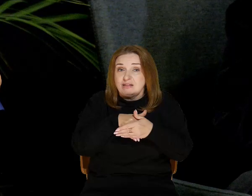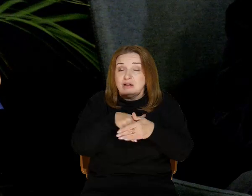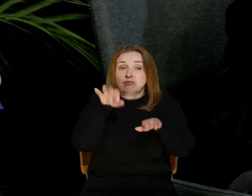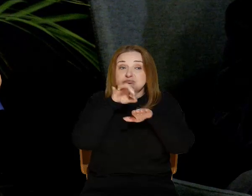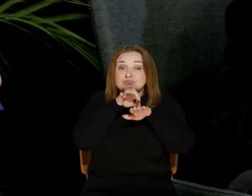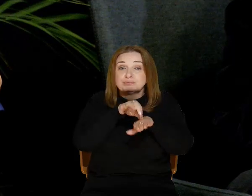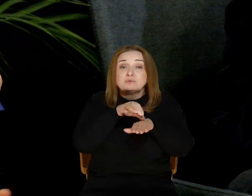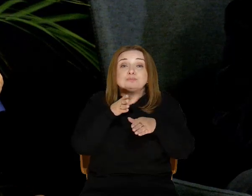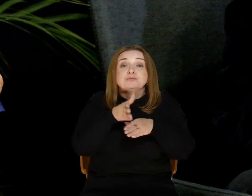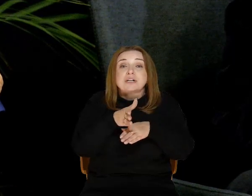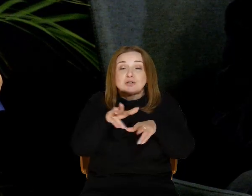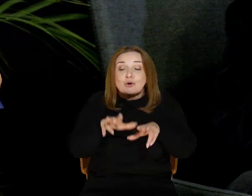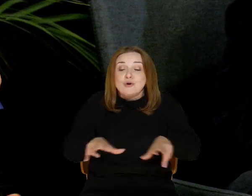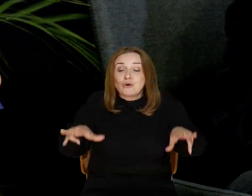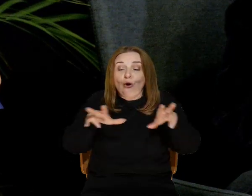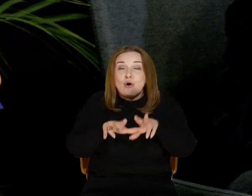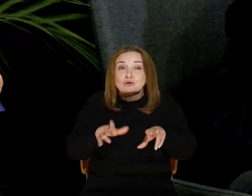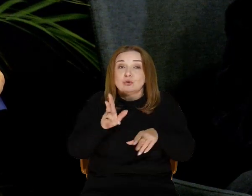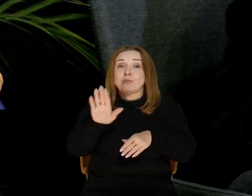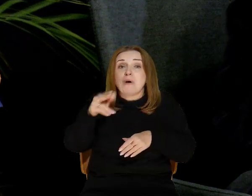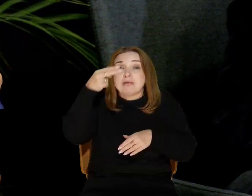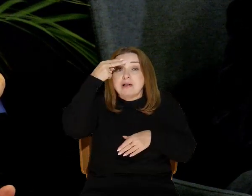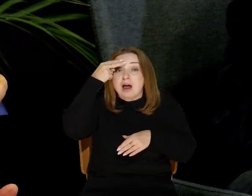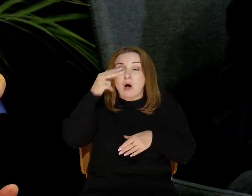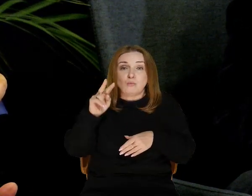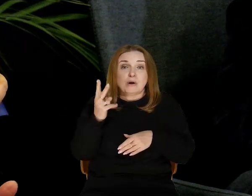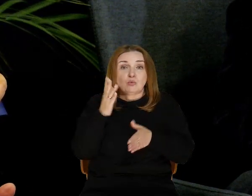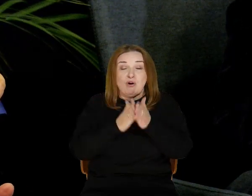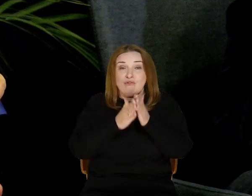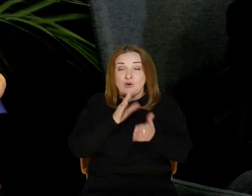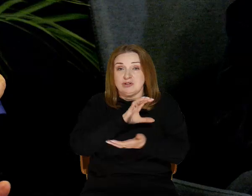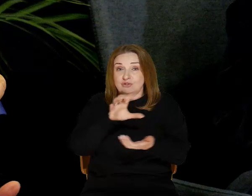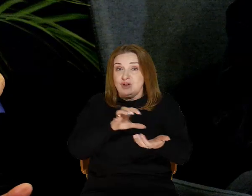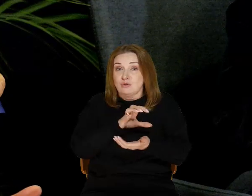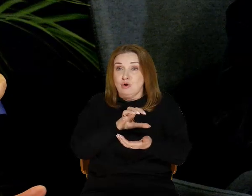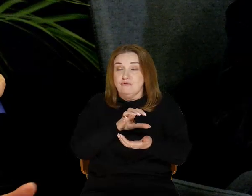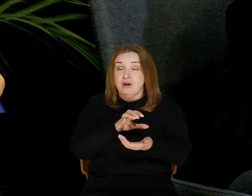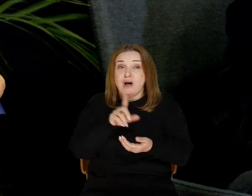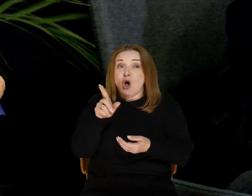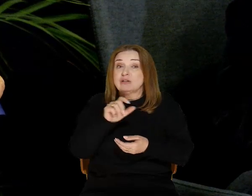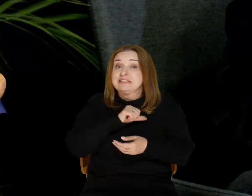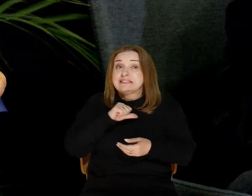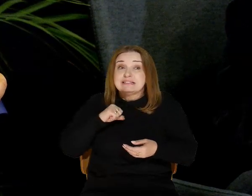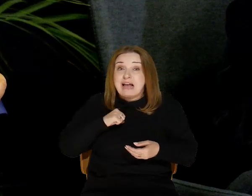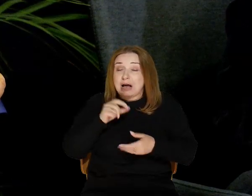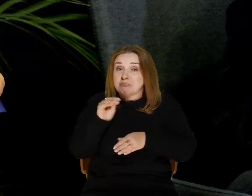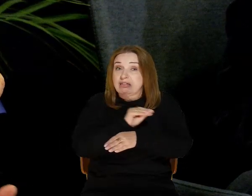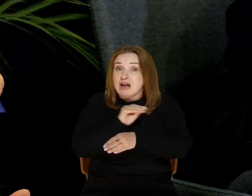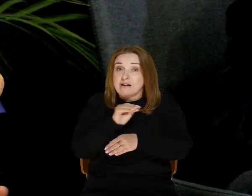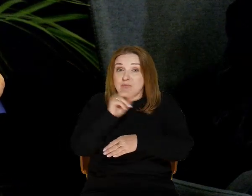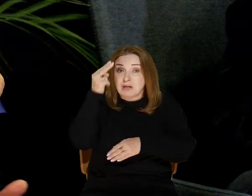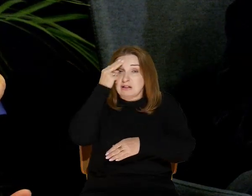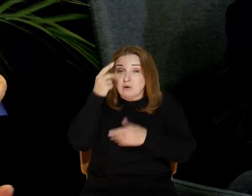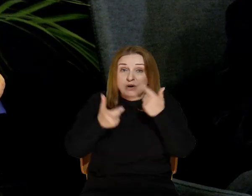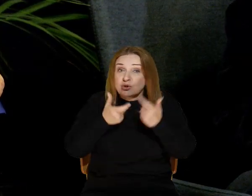sposób traumatyczny doświadczyli II wojny światowej i z jakichś powodów tej traumy nie przepracowali. Nie